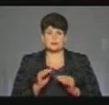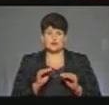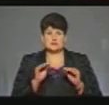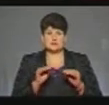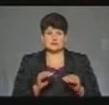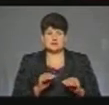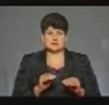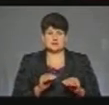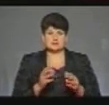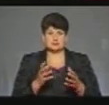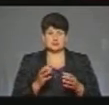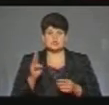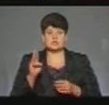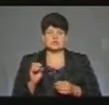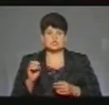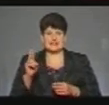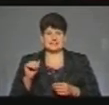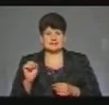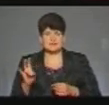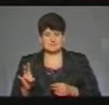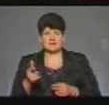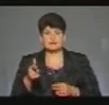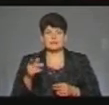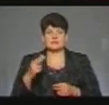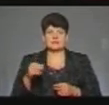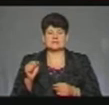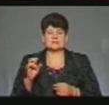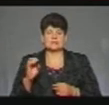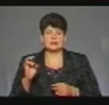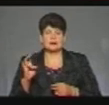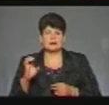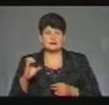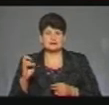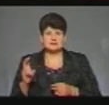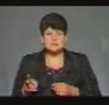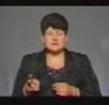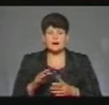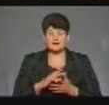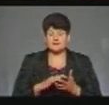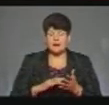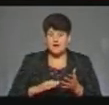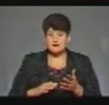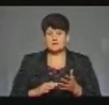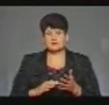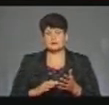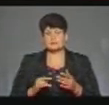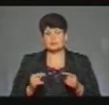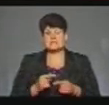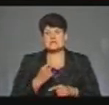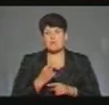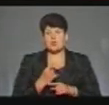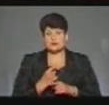в околицях Щеціна, Гданська чи Данціга. Ось. І далі, відповідно,